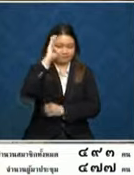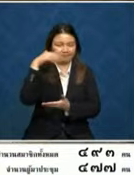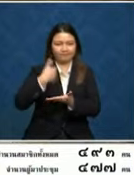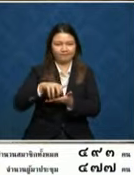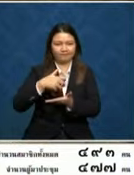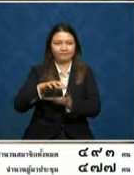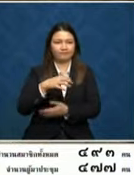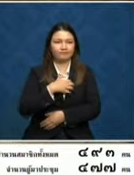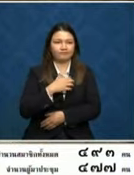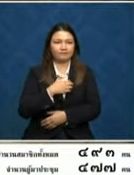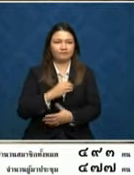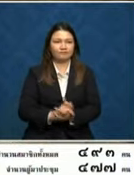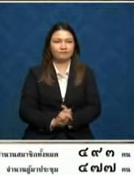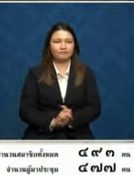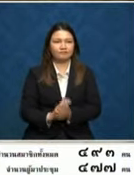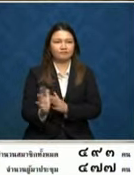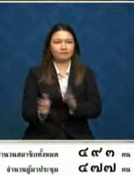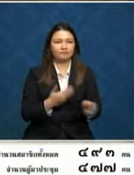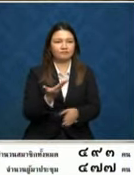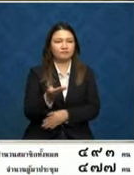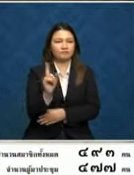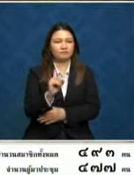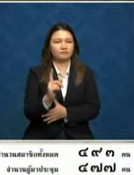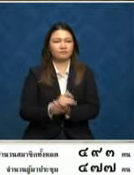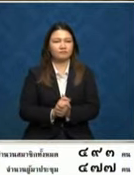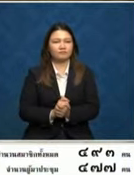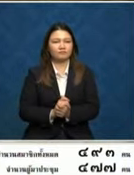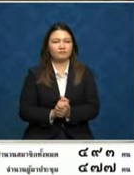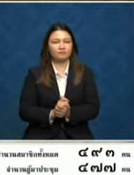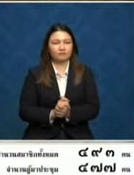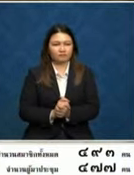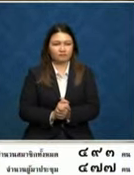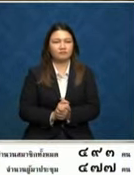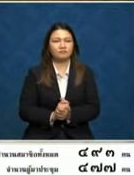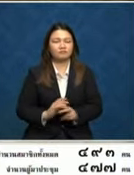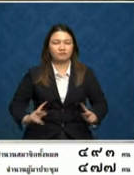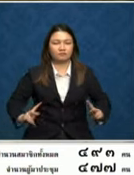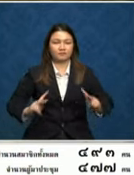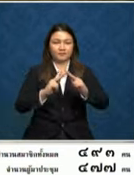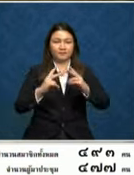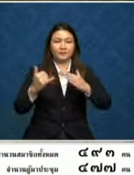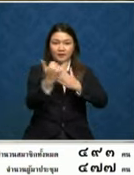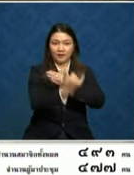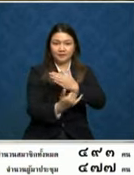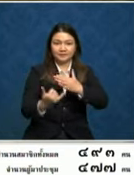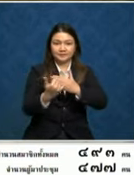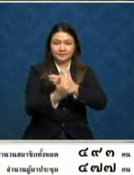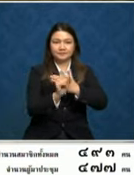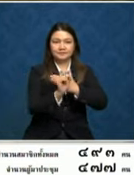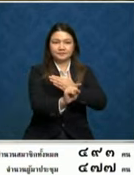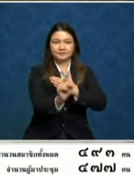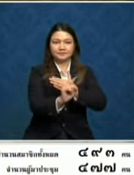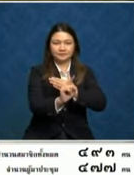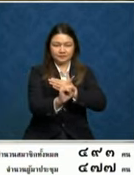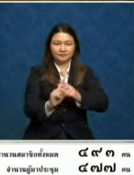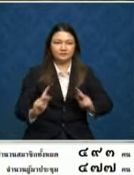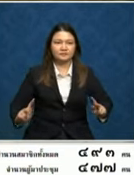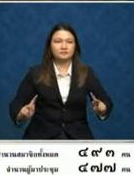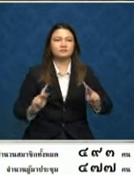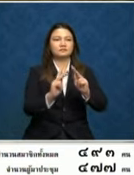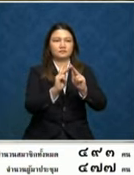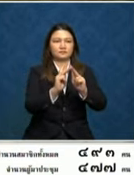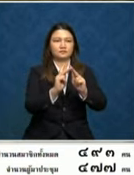ครับท่านประธานครับท่านประธานครับกระทรวงต่างประเทศกระทรวงทั้งกระทรวงท่านประธาน